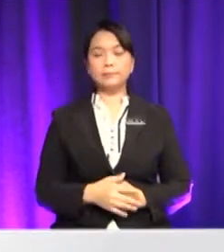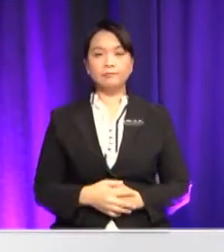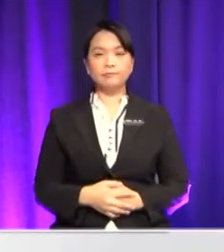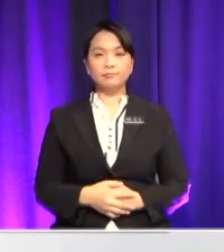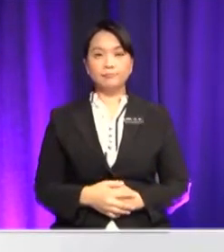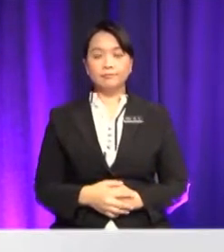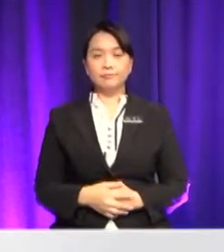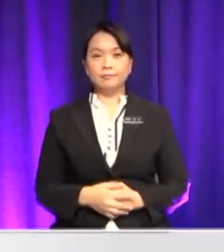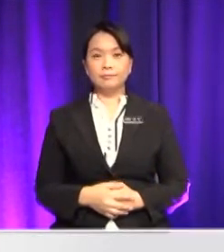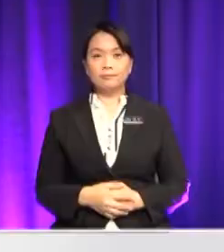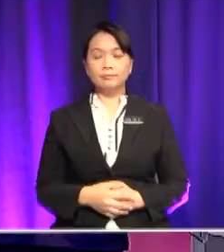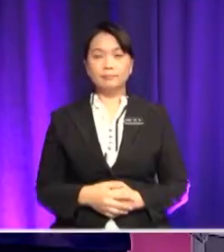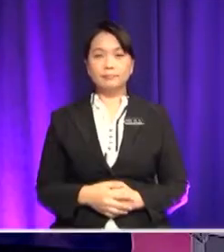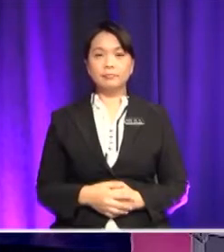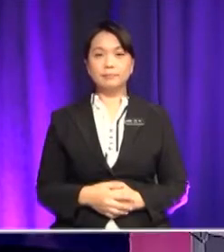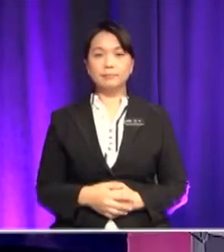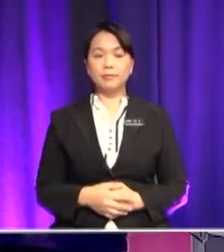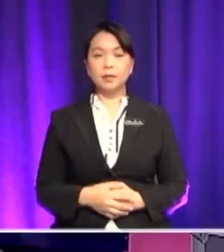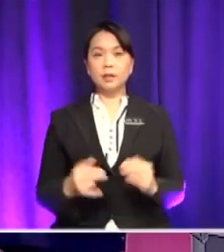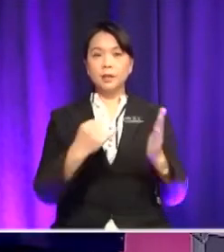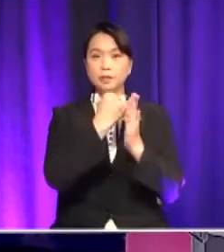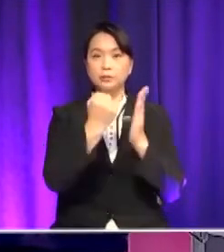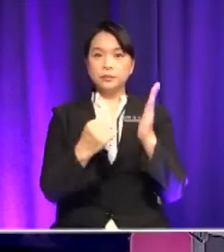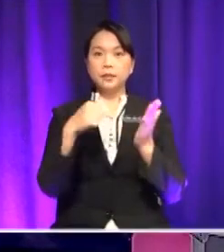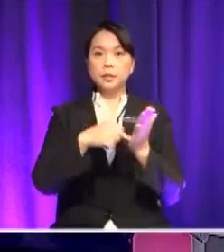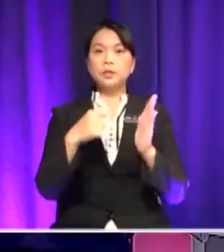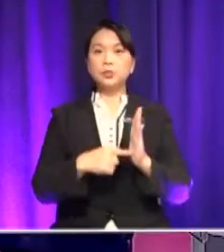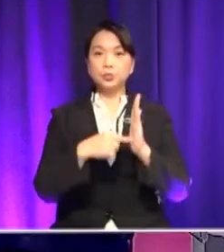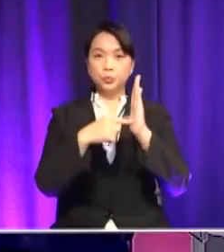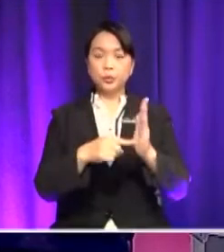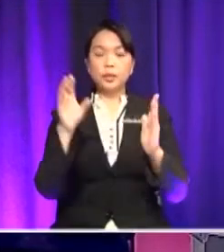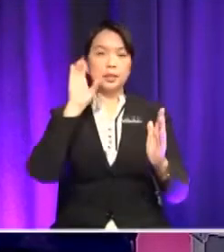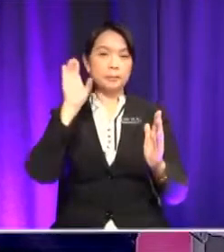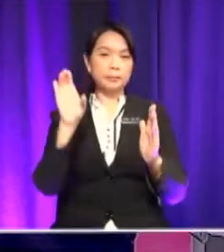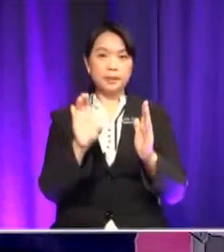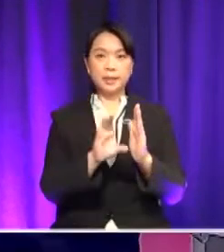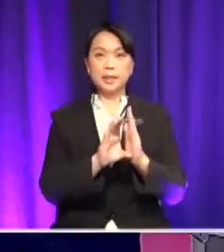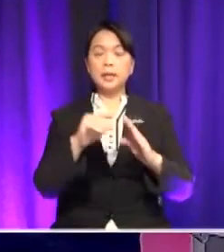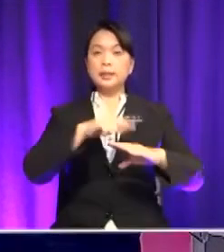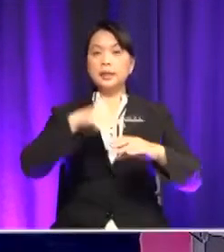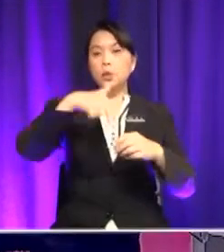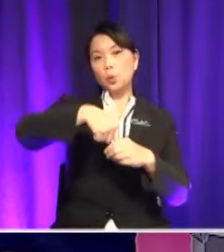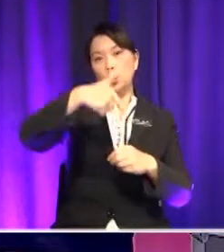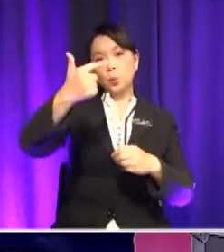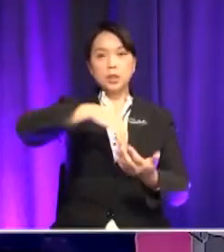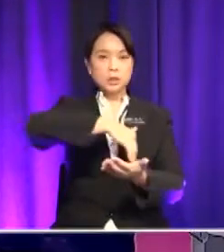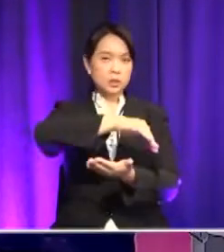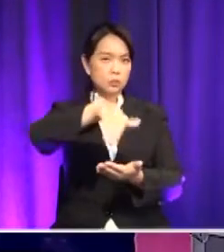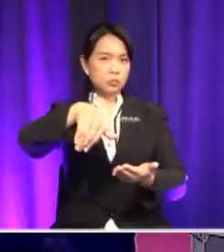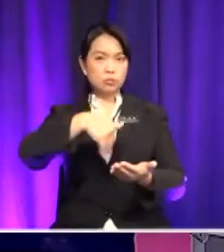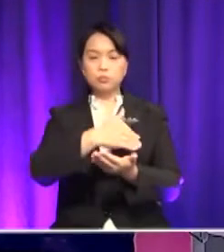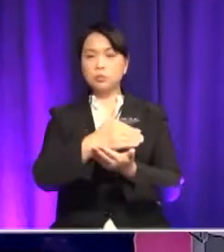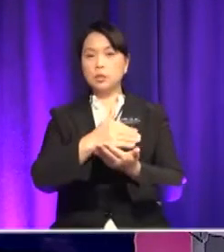Okey, sebenarnya lukisan pandangan ni menunjukkan gambaran di sebelah luar keseluruhan bangunan. Dekat situ